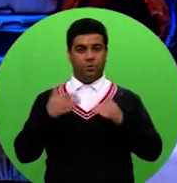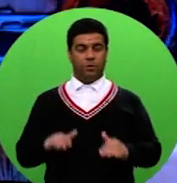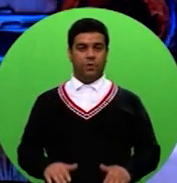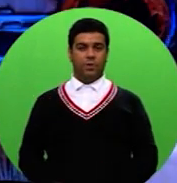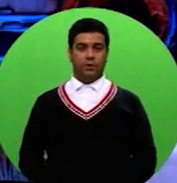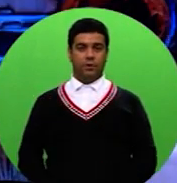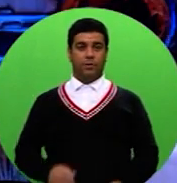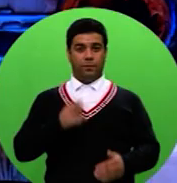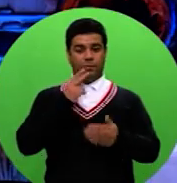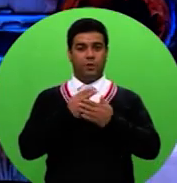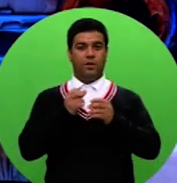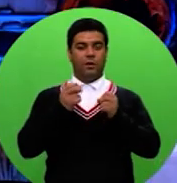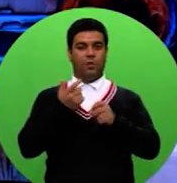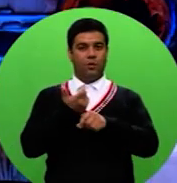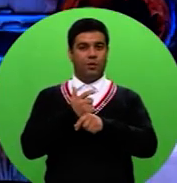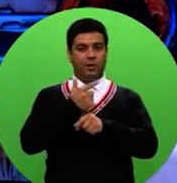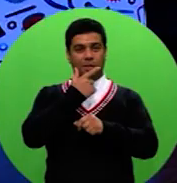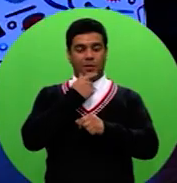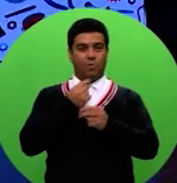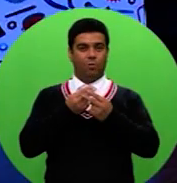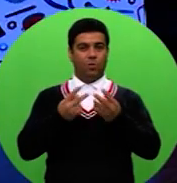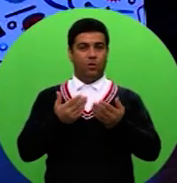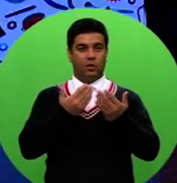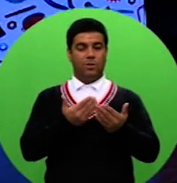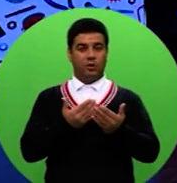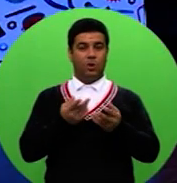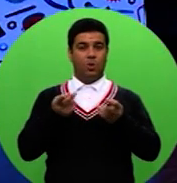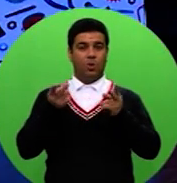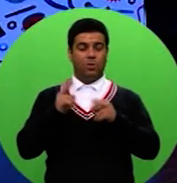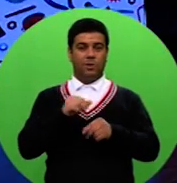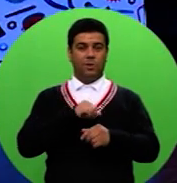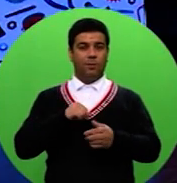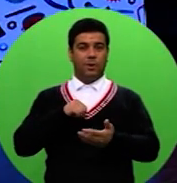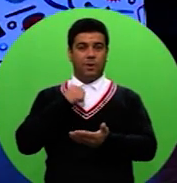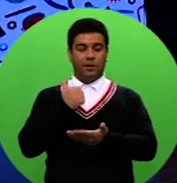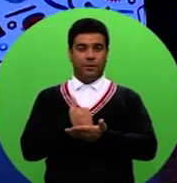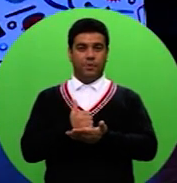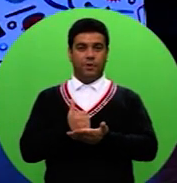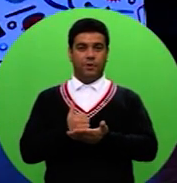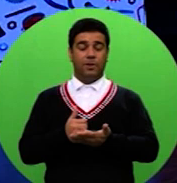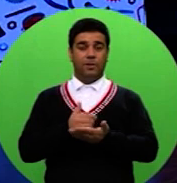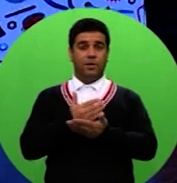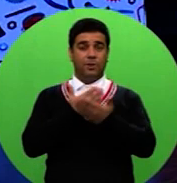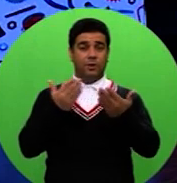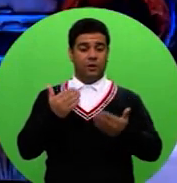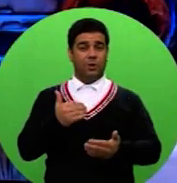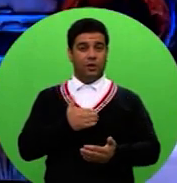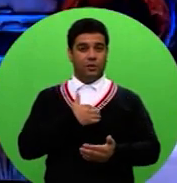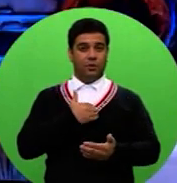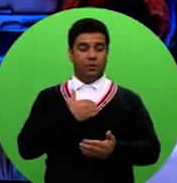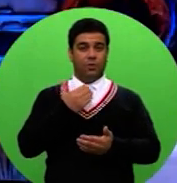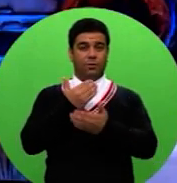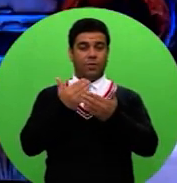Ну вот и все. Видите, как хорошо получилось. Осталось самое главное. Если